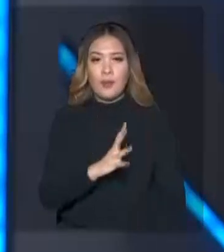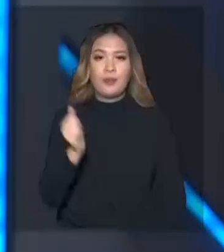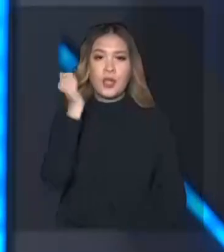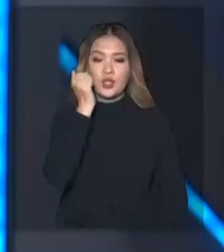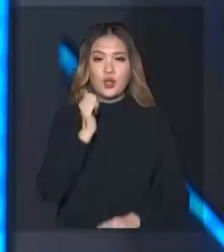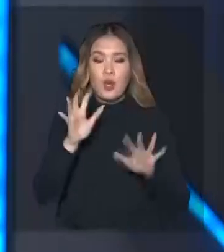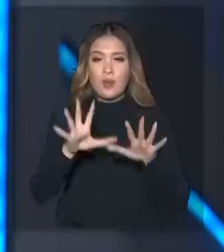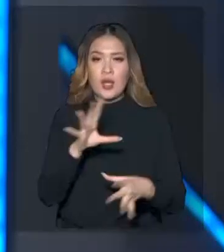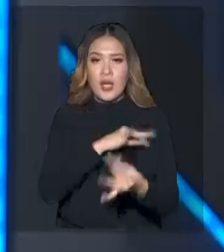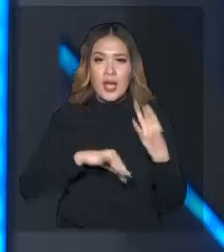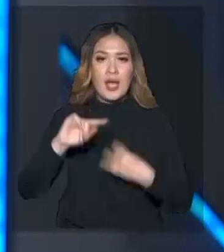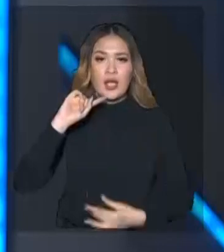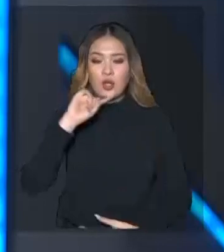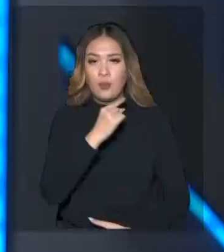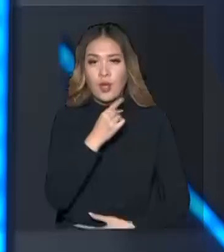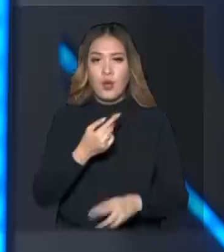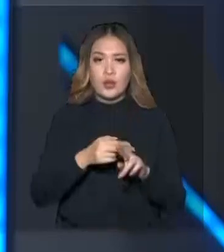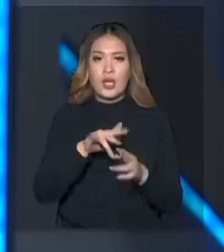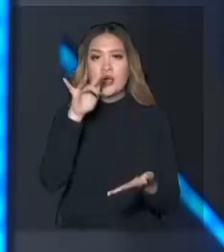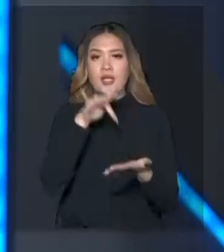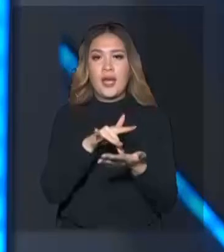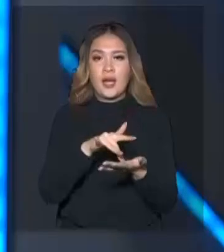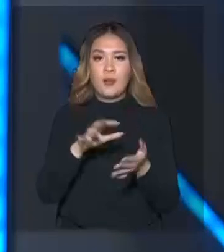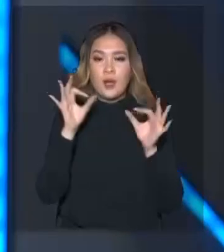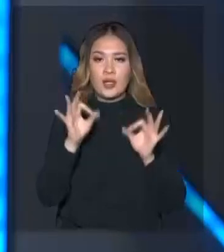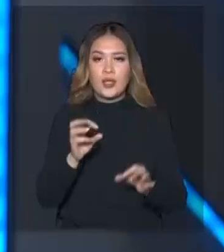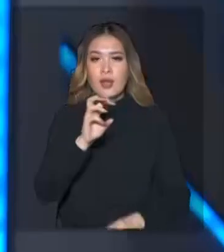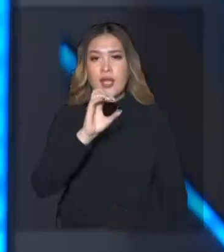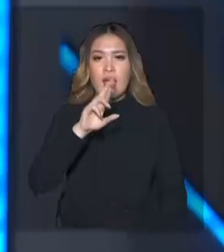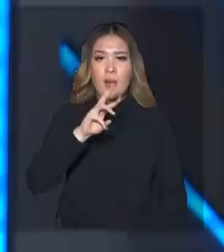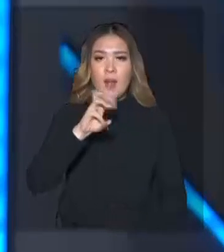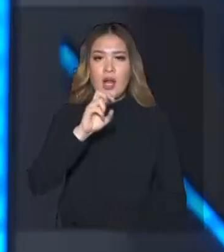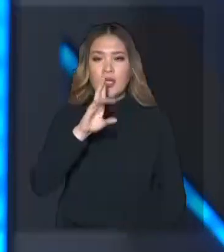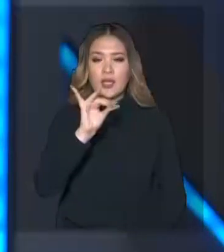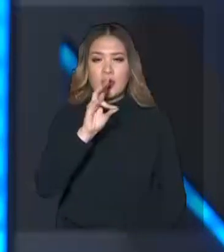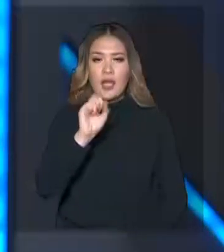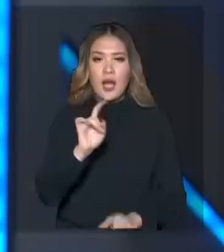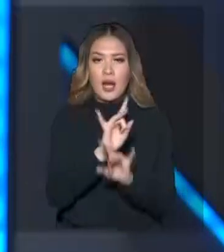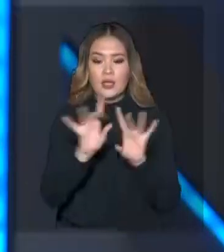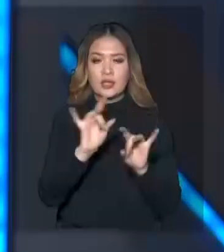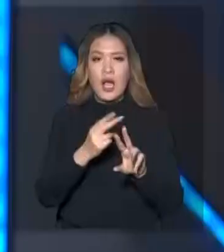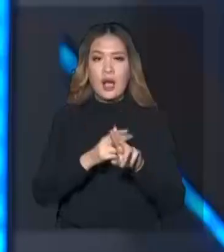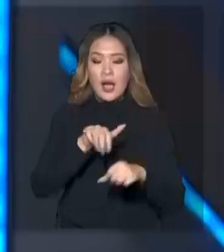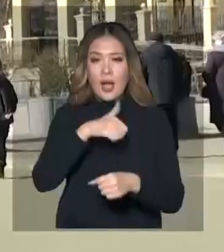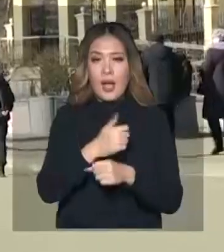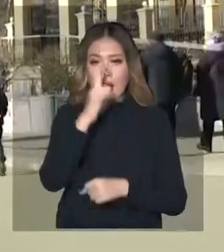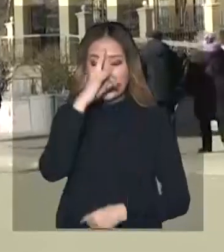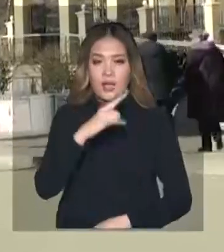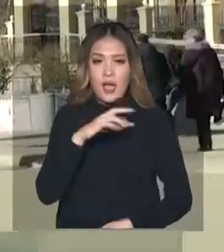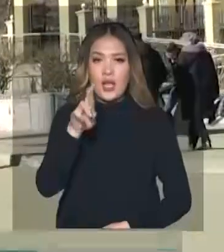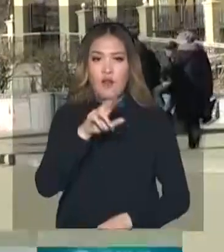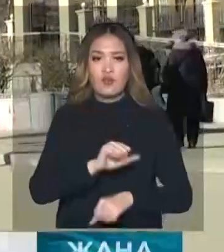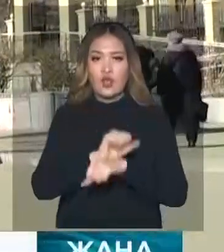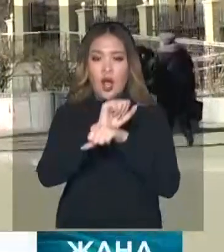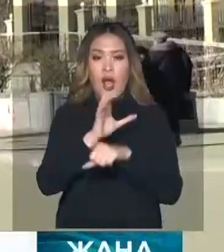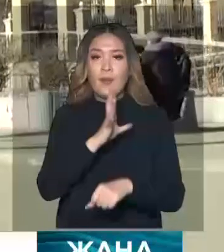Мәскеуде өткен брифингте экономикалық одақтың ресми өкілі Ямалкина хабарлады. Көш басында Қазақстан, яғни